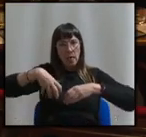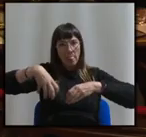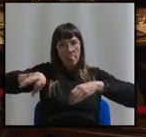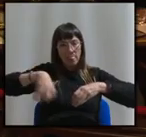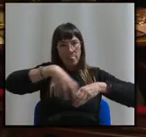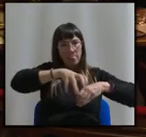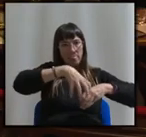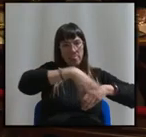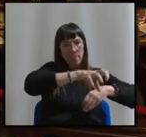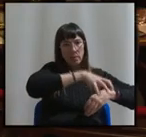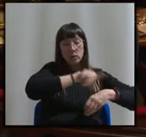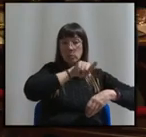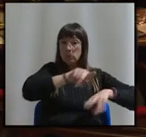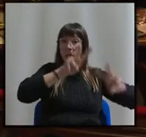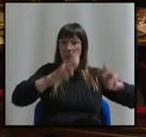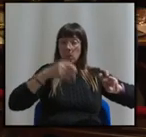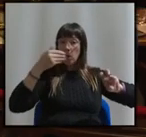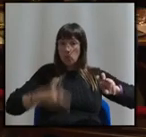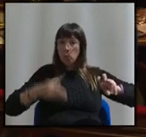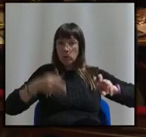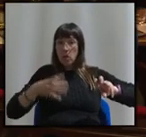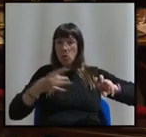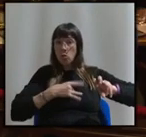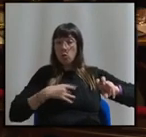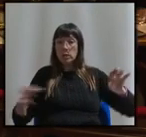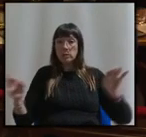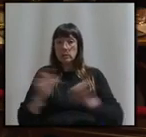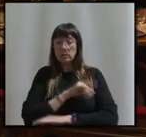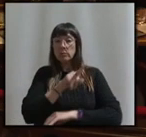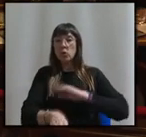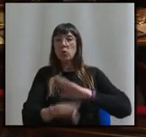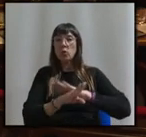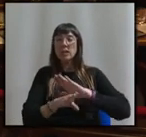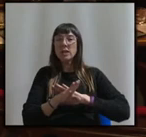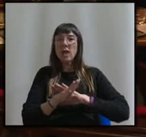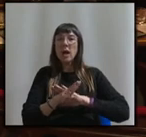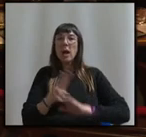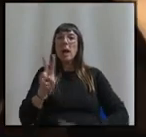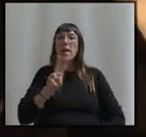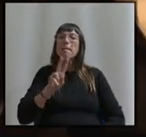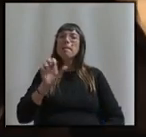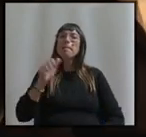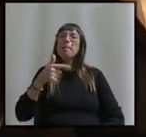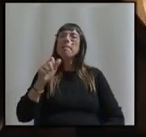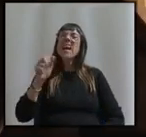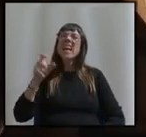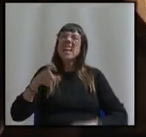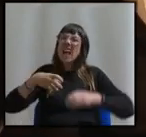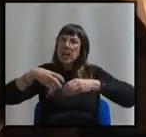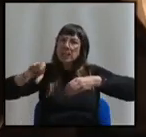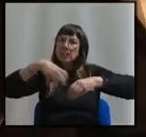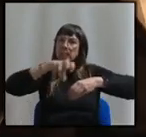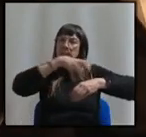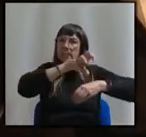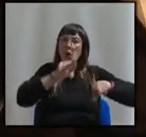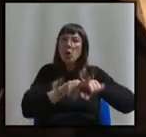més de sí i, sens dubte, en continuarà donant. Les vegueries haurien d'implicar la supressió de les diputacions provincials,